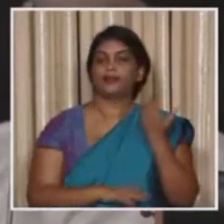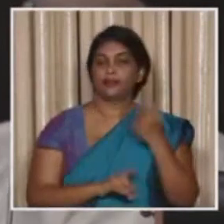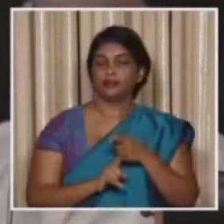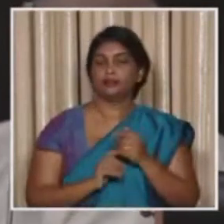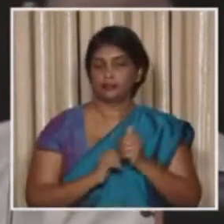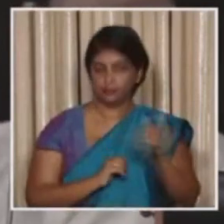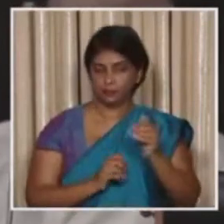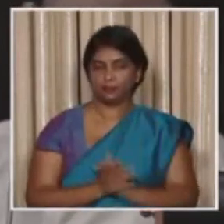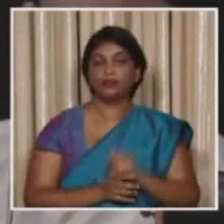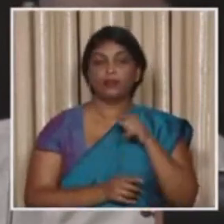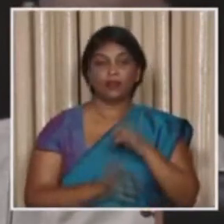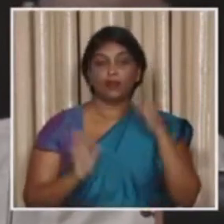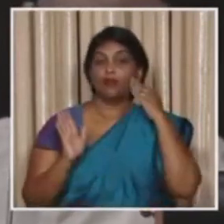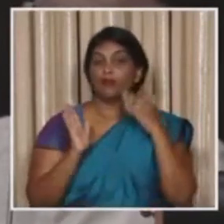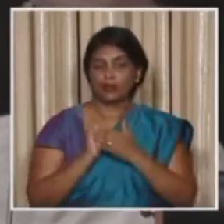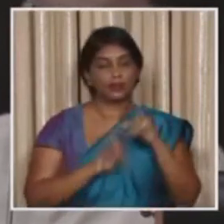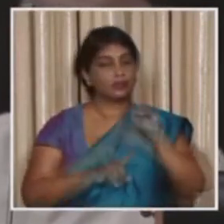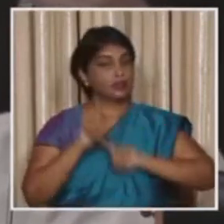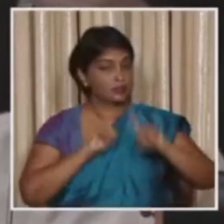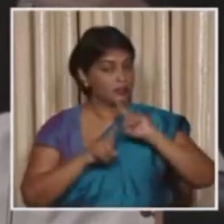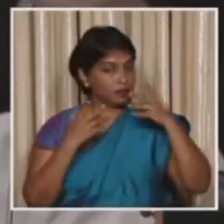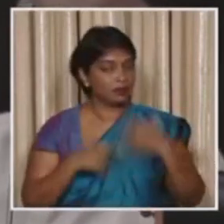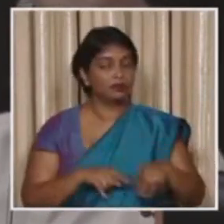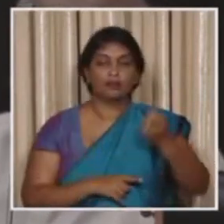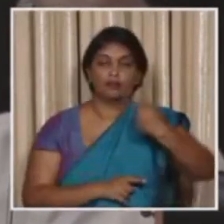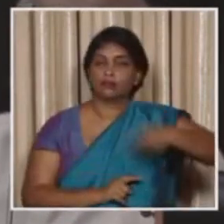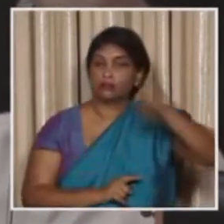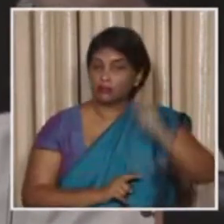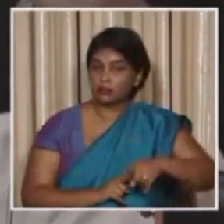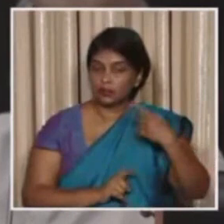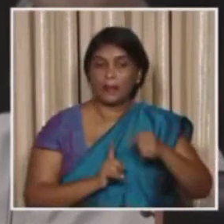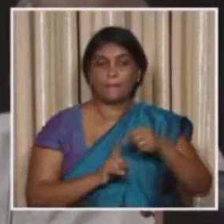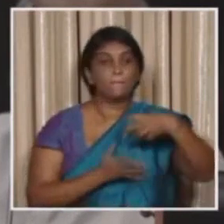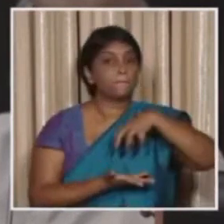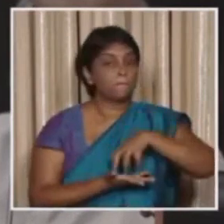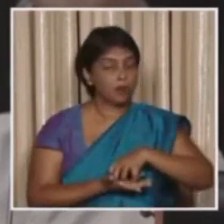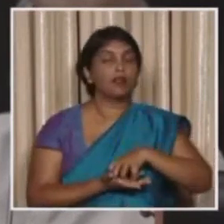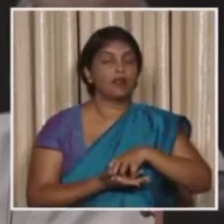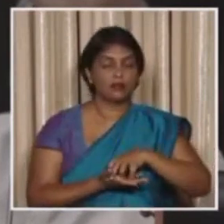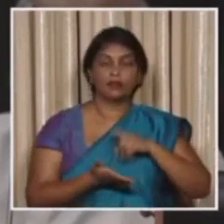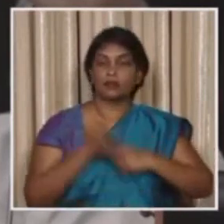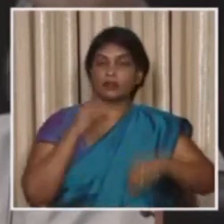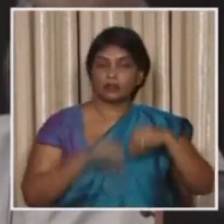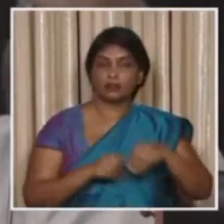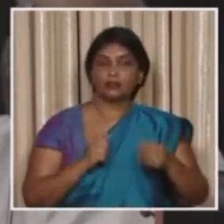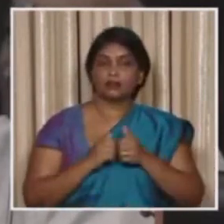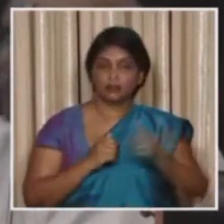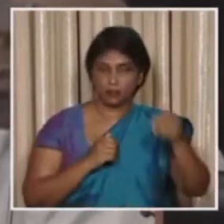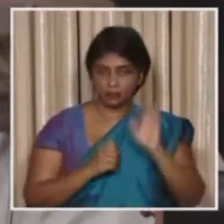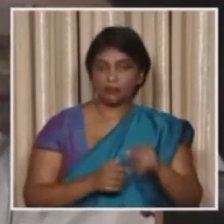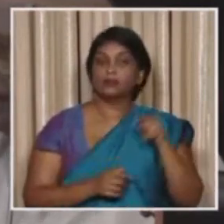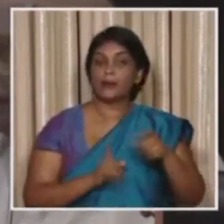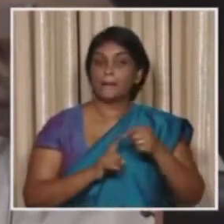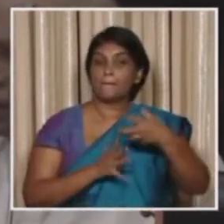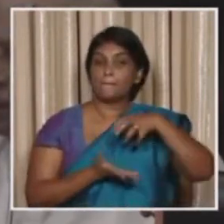හිල නැංවීම. මේ පිළිබඳව සාකච්ඡා කර එකඟතාවය ලබාගෙන පළාත් සභා ඡන්දය පැවැත්වීමට අප පියවර ගන්නවා.